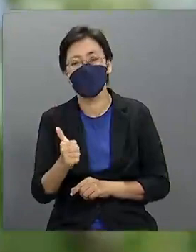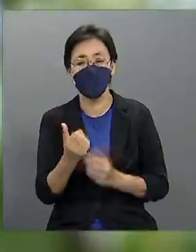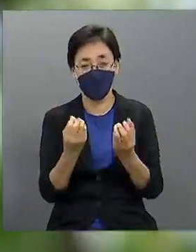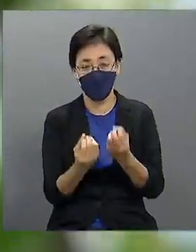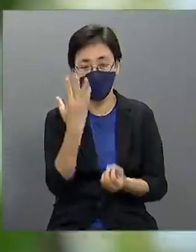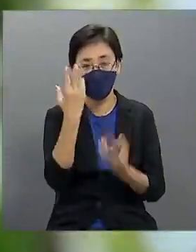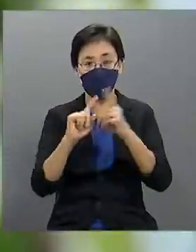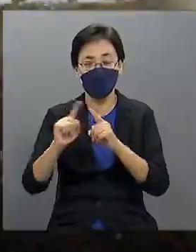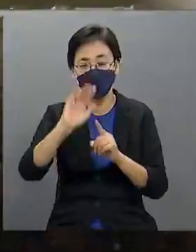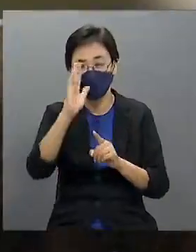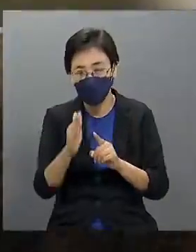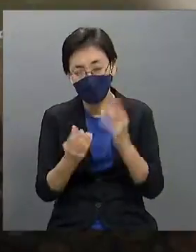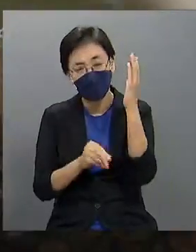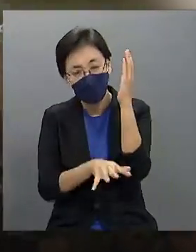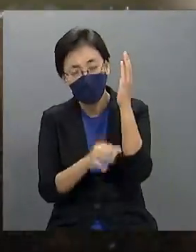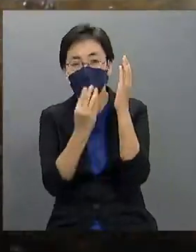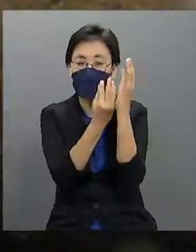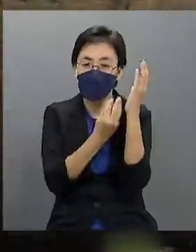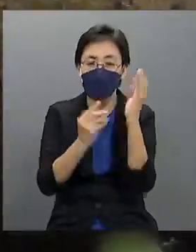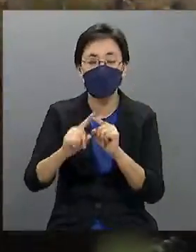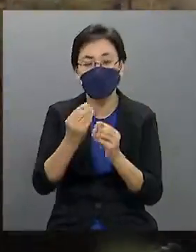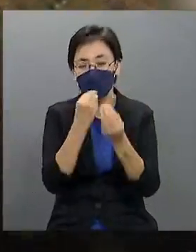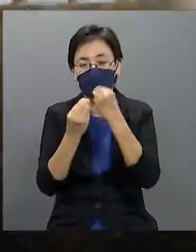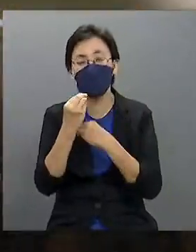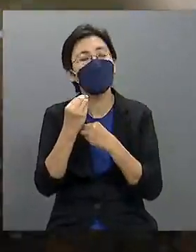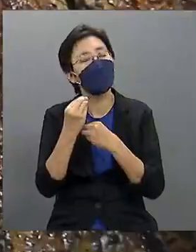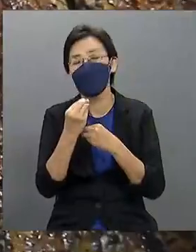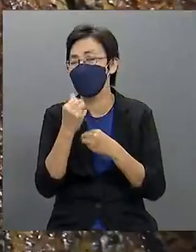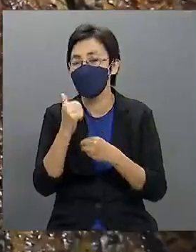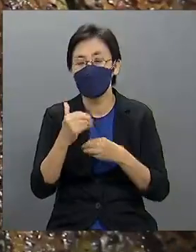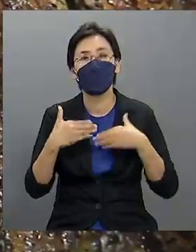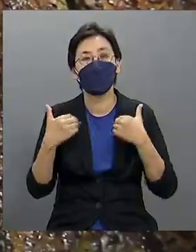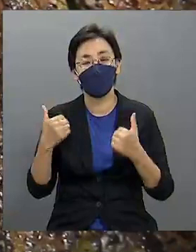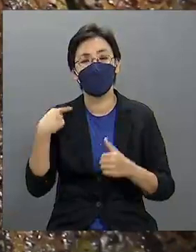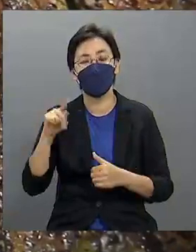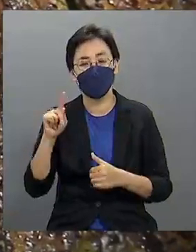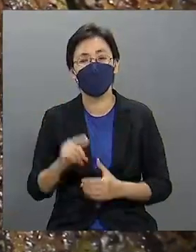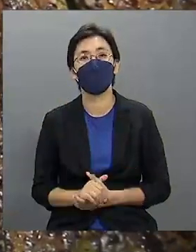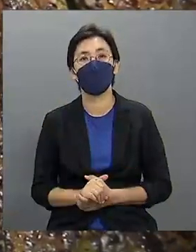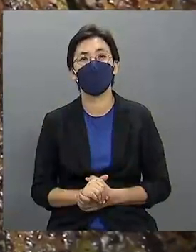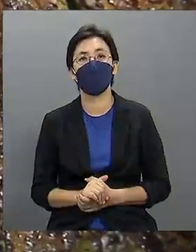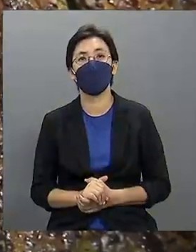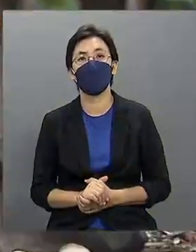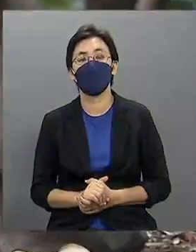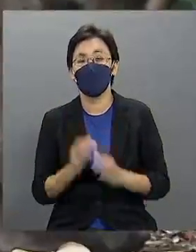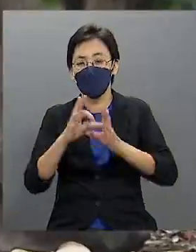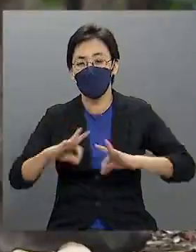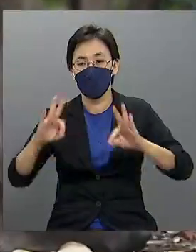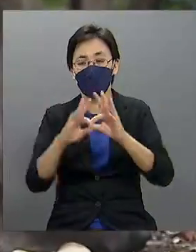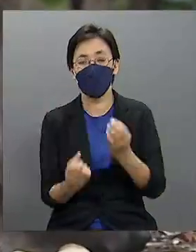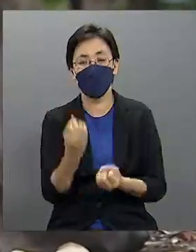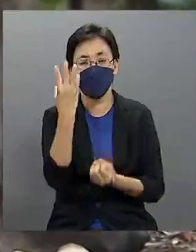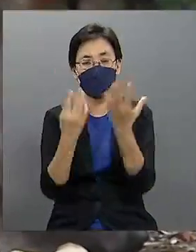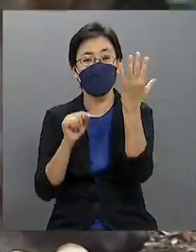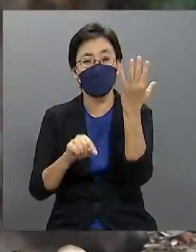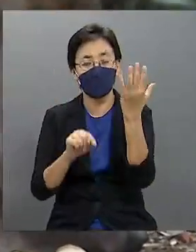หัวใจสำคัญของการปลูป่าชายเลนกคืออะไรครต้องบอกอยางนี้นะครัคือปา